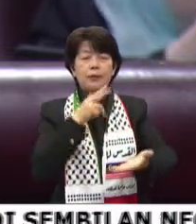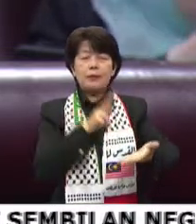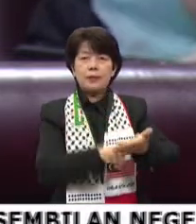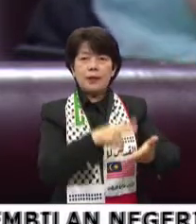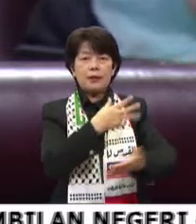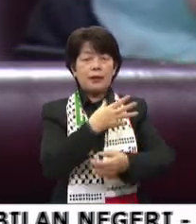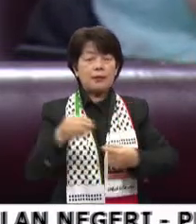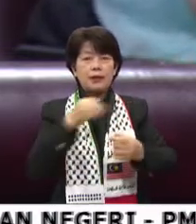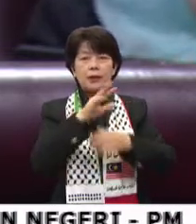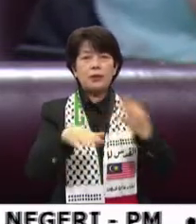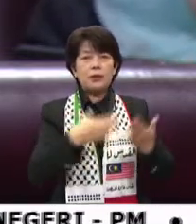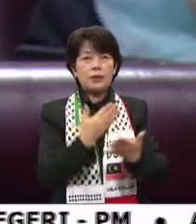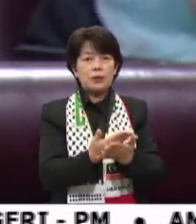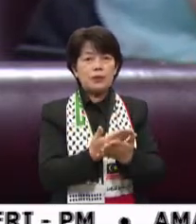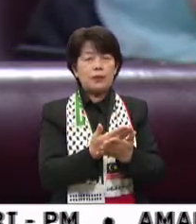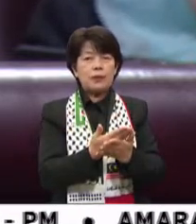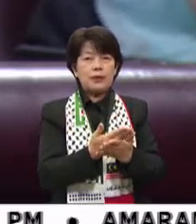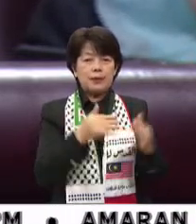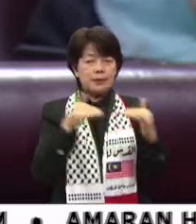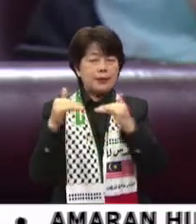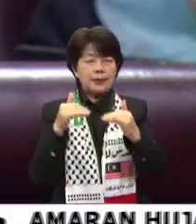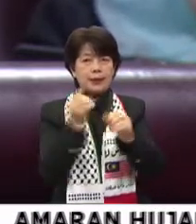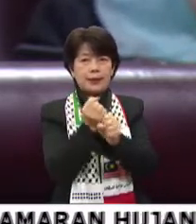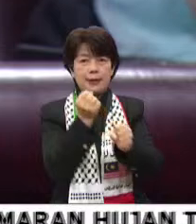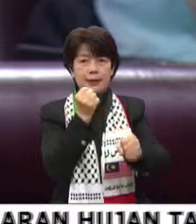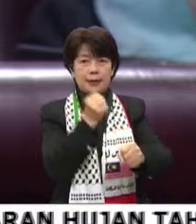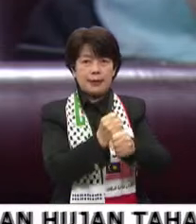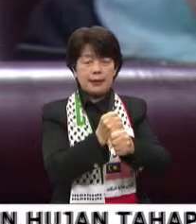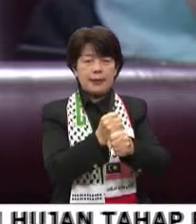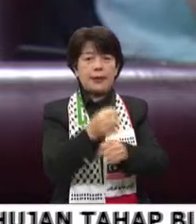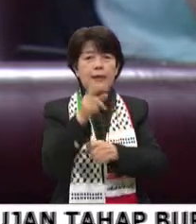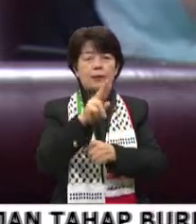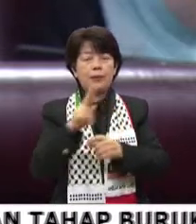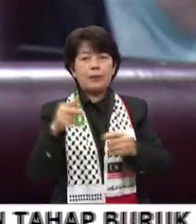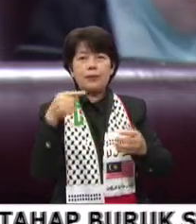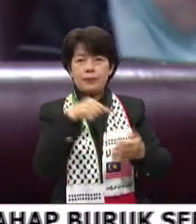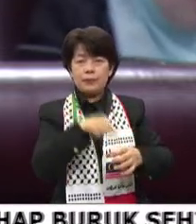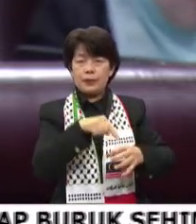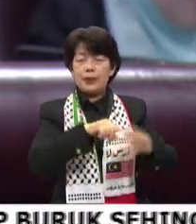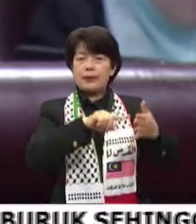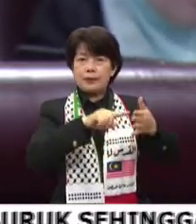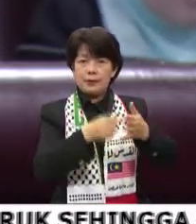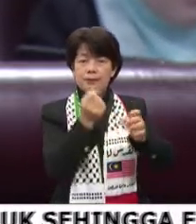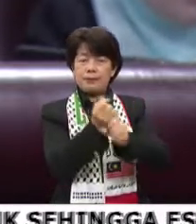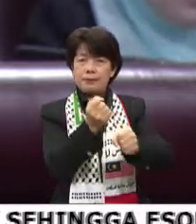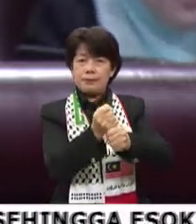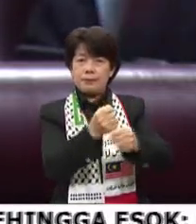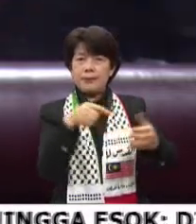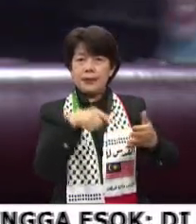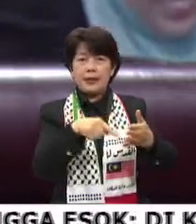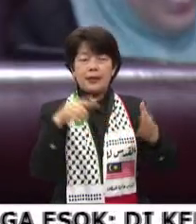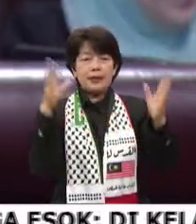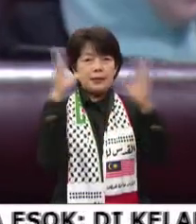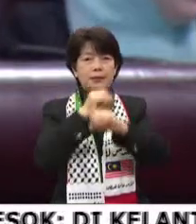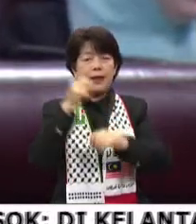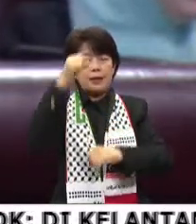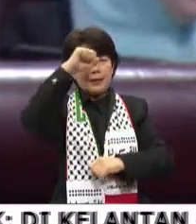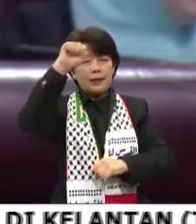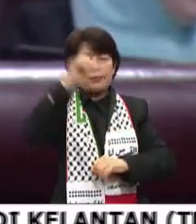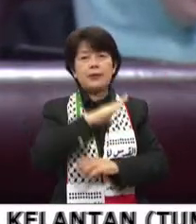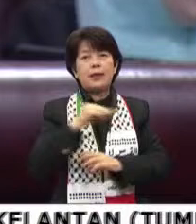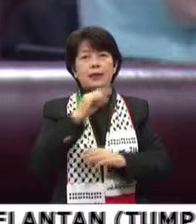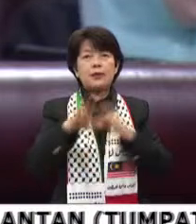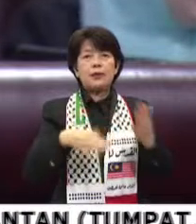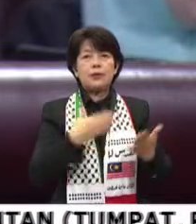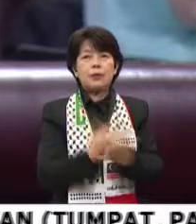pembatalan dan urus tadbir kesatuan sekerja akta 262 ini dikuatkuasa di seluruh Malaysia termasuk Sabah dan Sarawak sebanyak